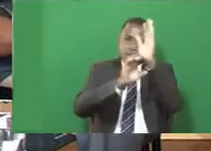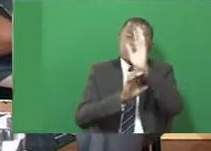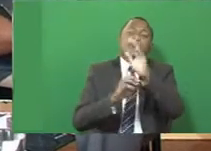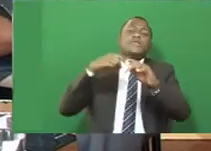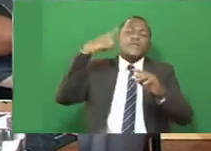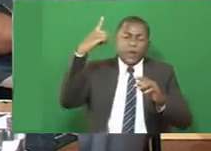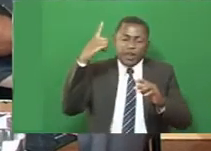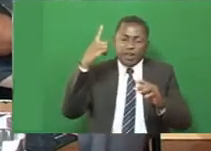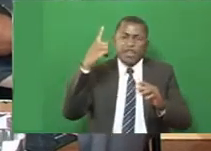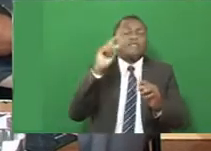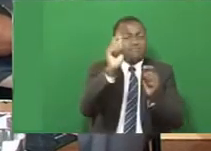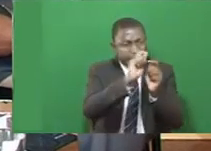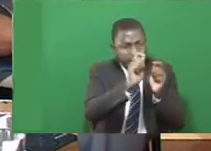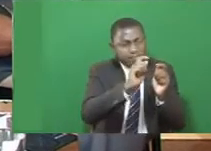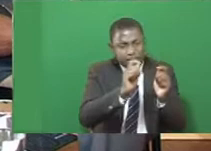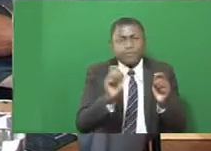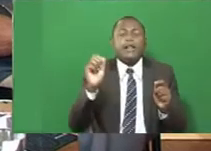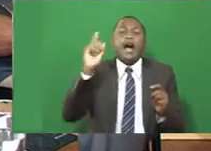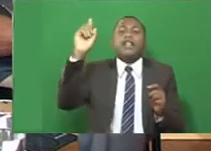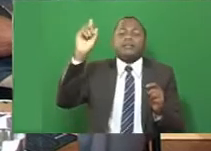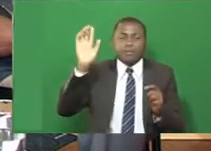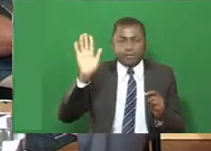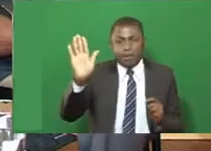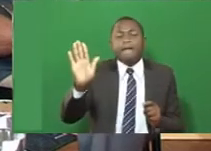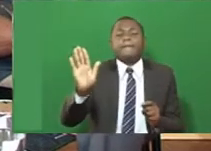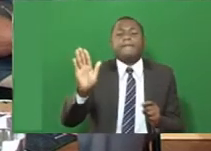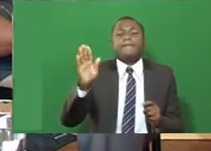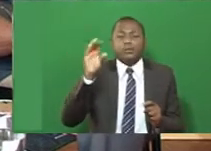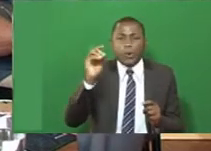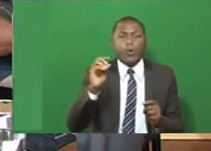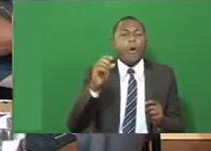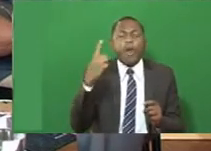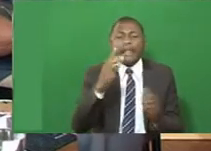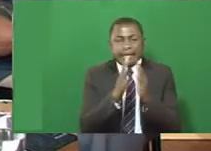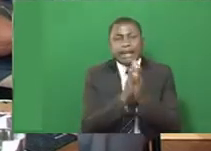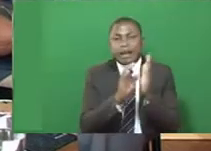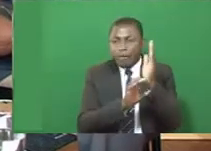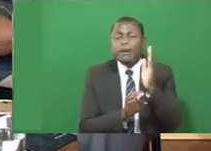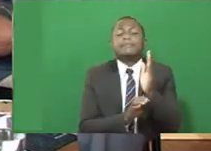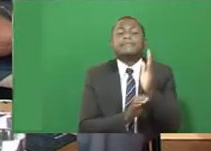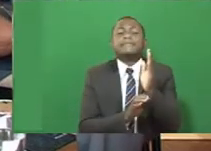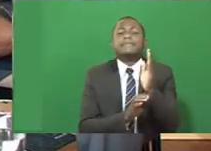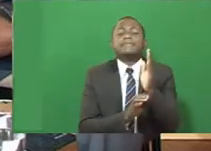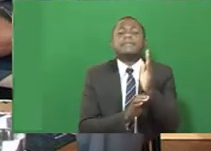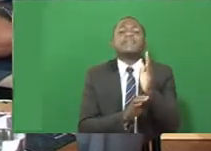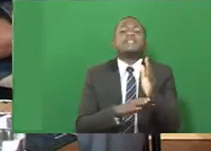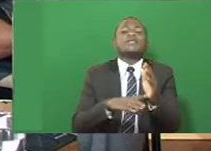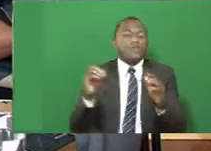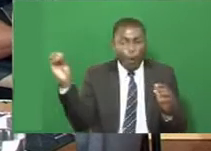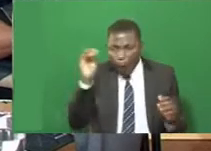Ende ndozvazviri kudenga, ndozvakaratidzwa Johani manje. Saka pane zvakaitwa naMozisi chinhu hani chakangoswoitwa